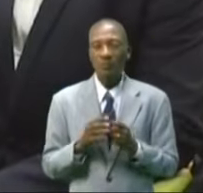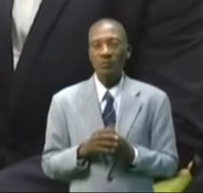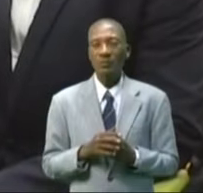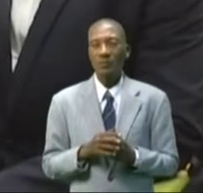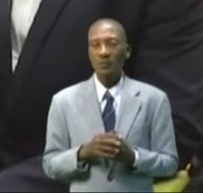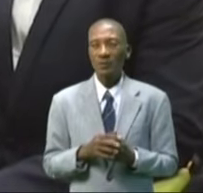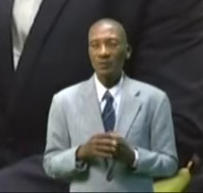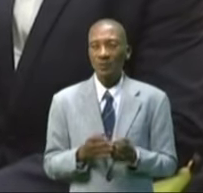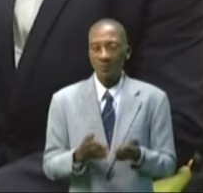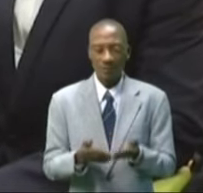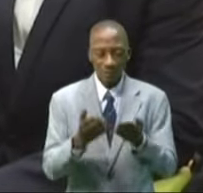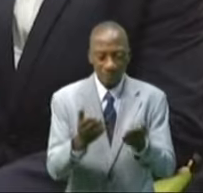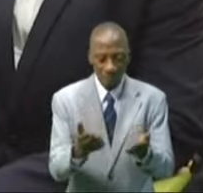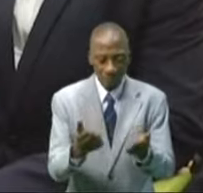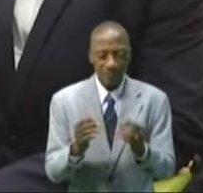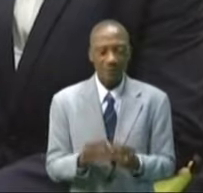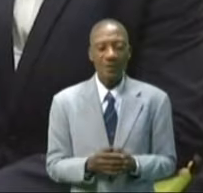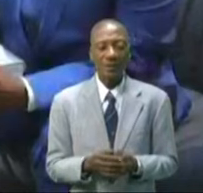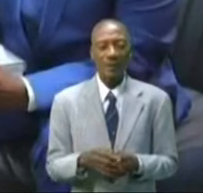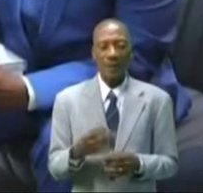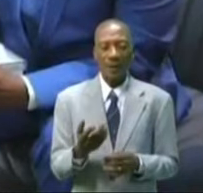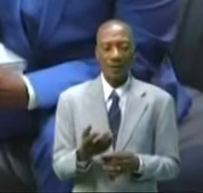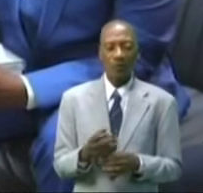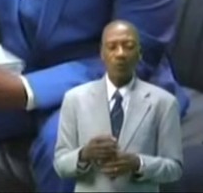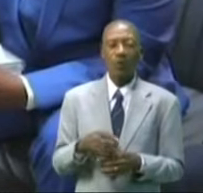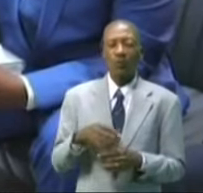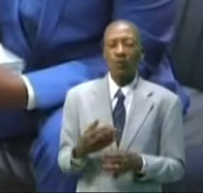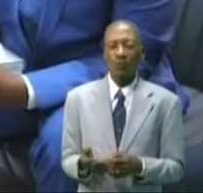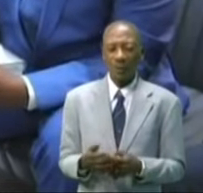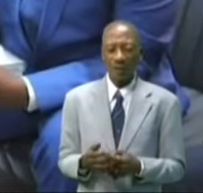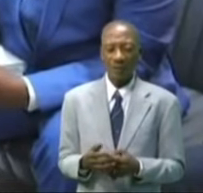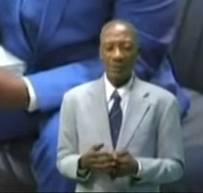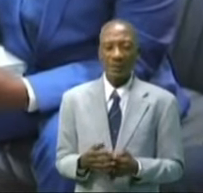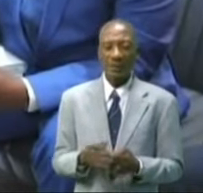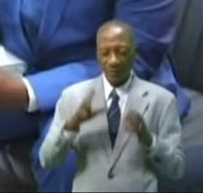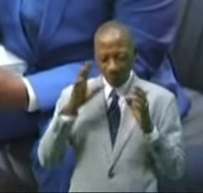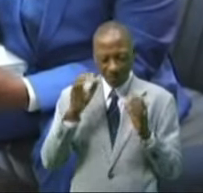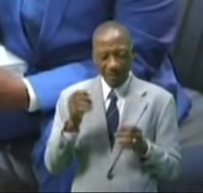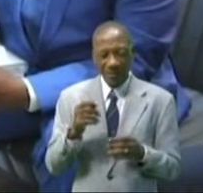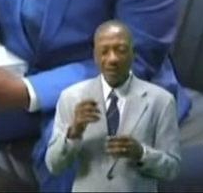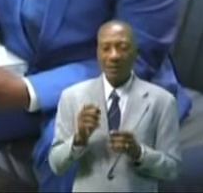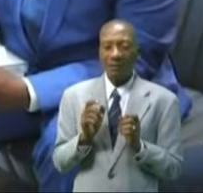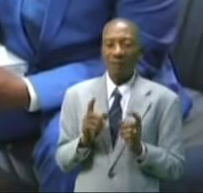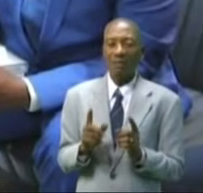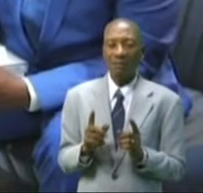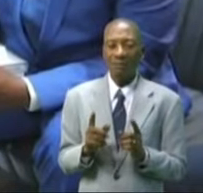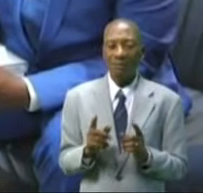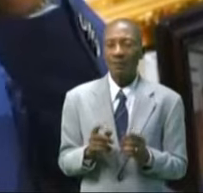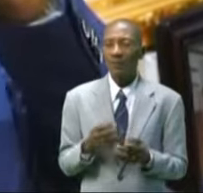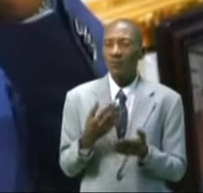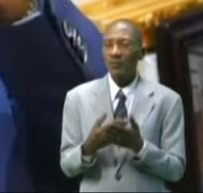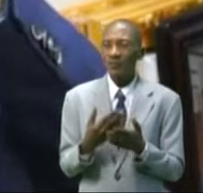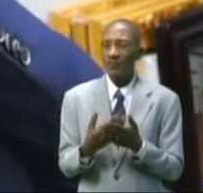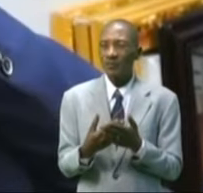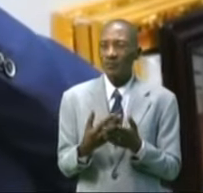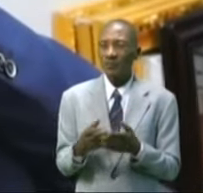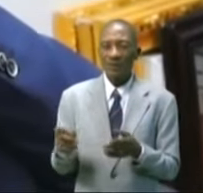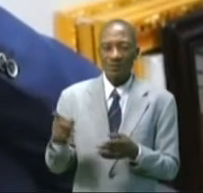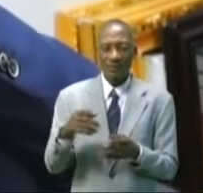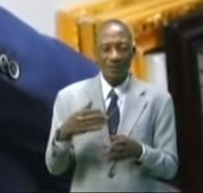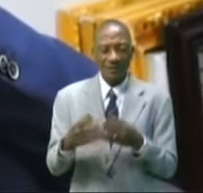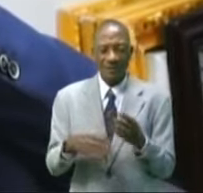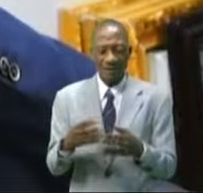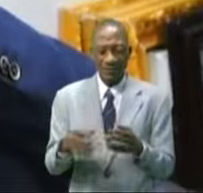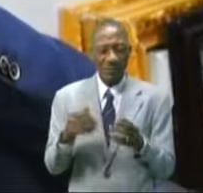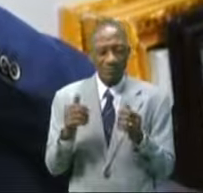la province du Haut-Ouélé ait intériorisé sa démarche pédagogique consistant à sensibiliser les